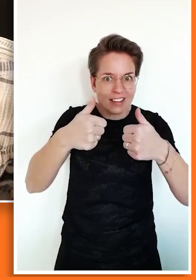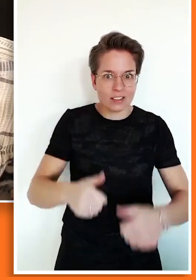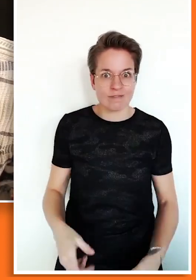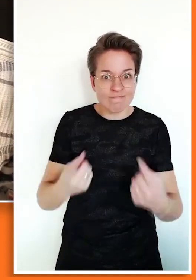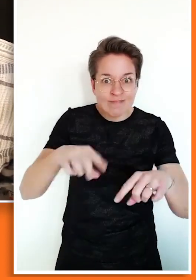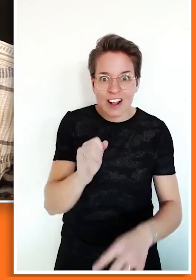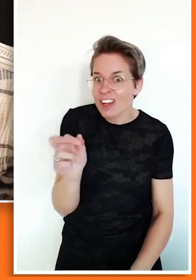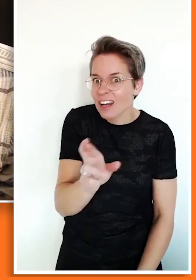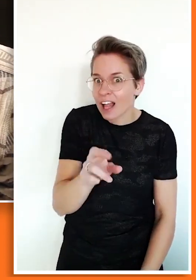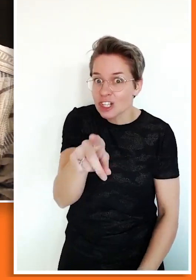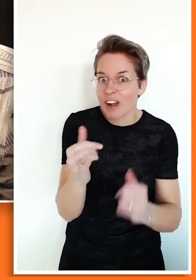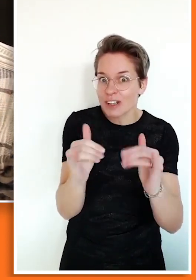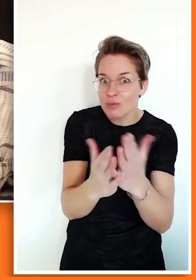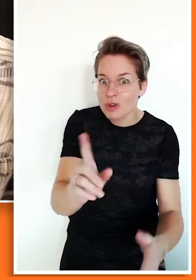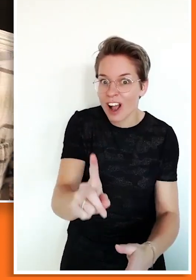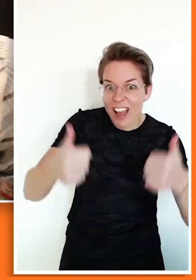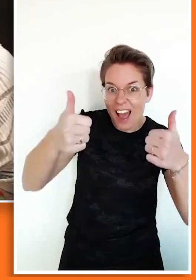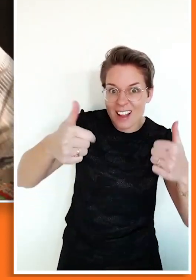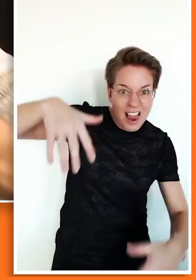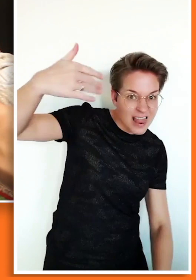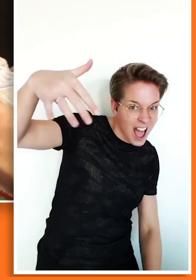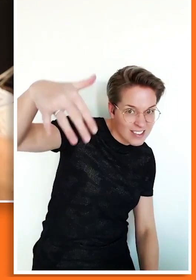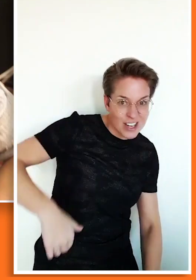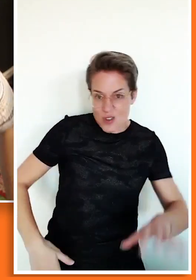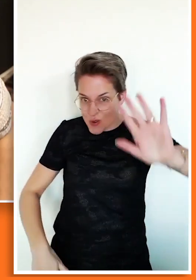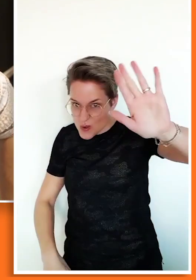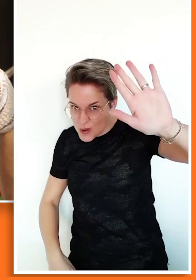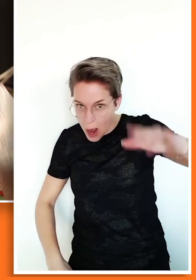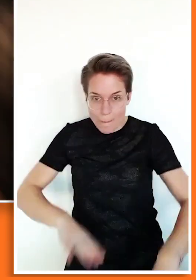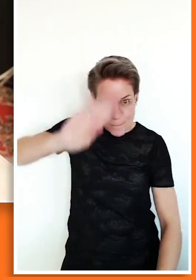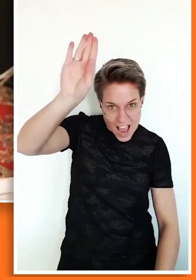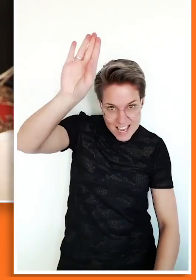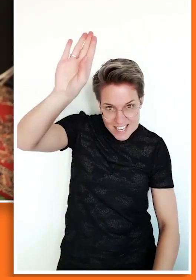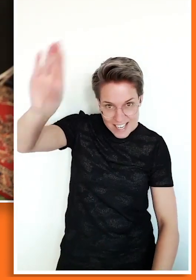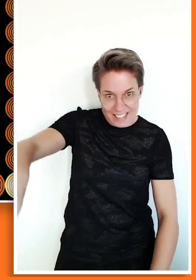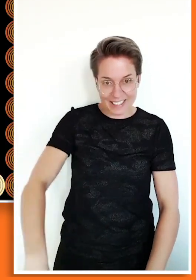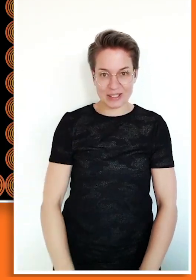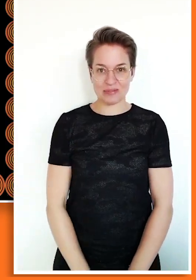wat jouw favoriete boek is. Wow, vet. Later. Later, ik wil like, bye.